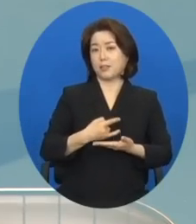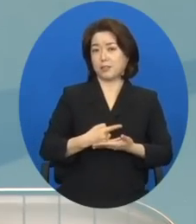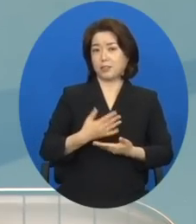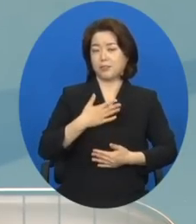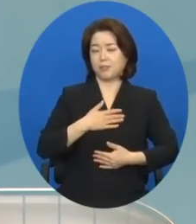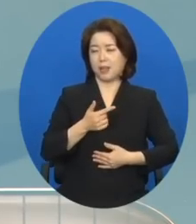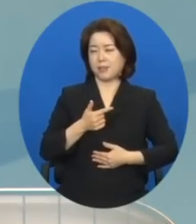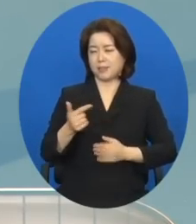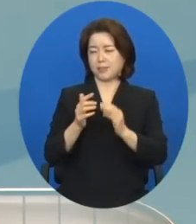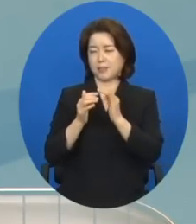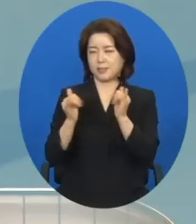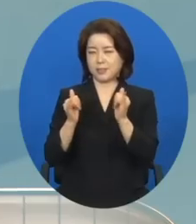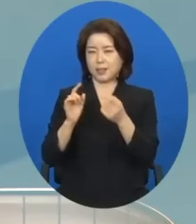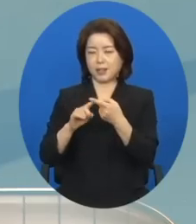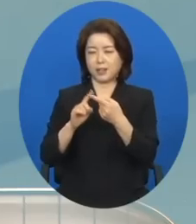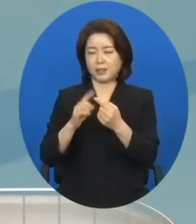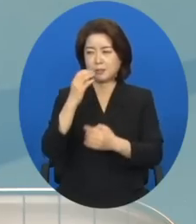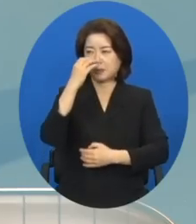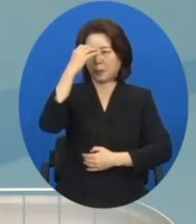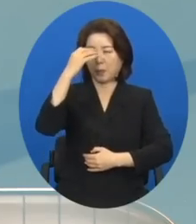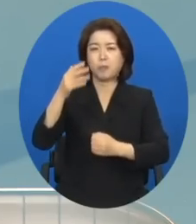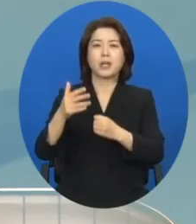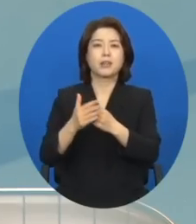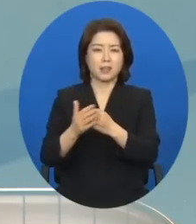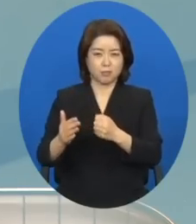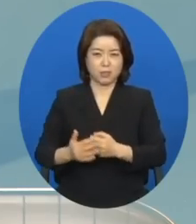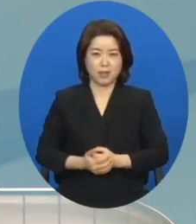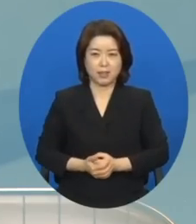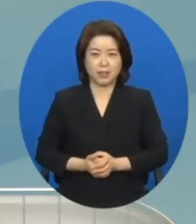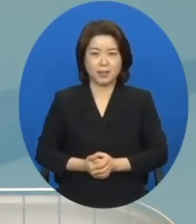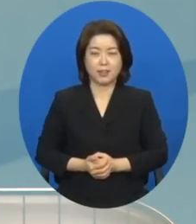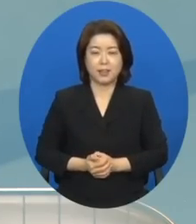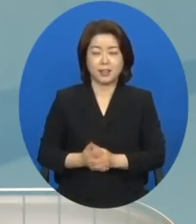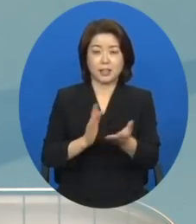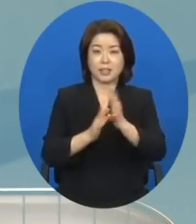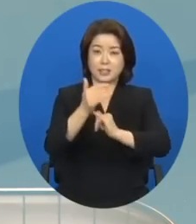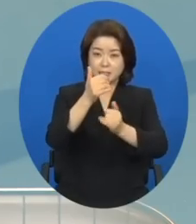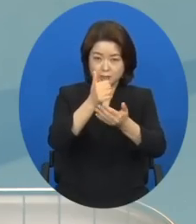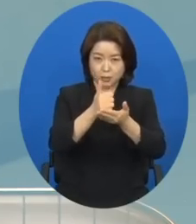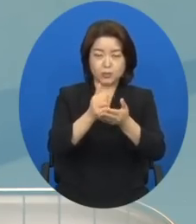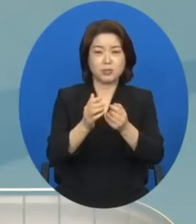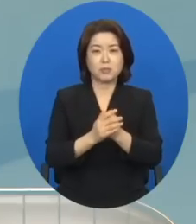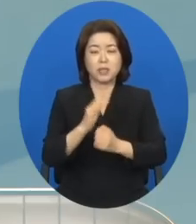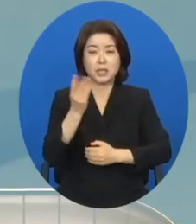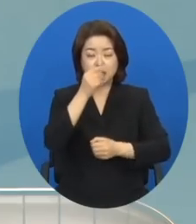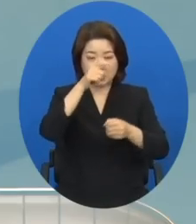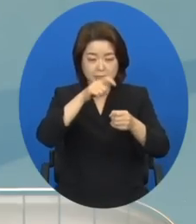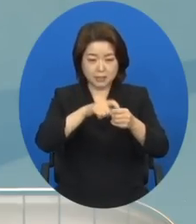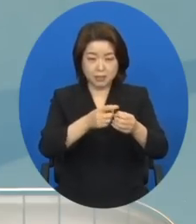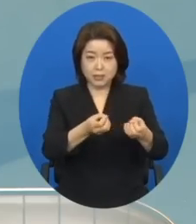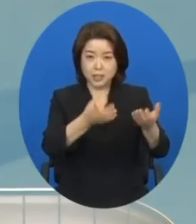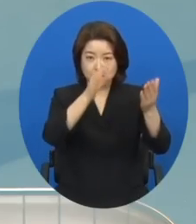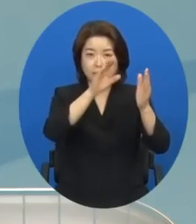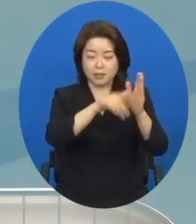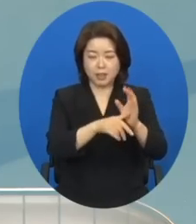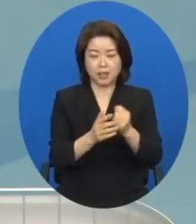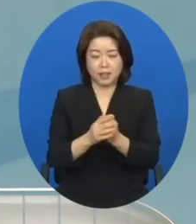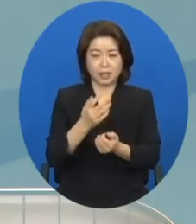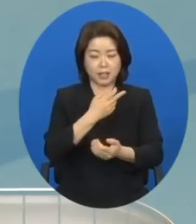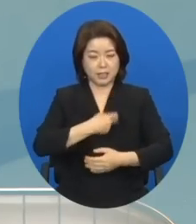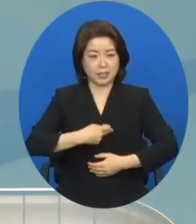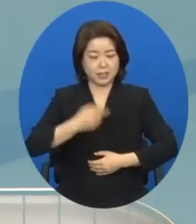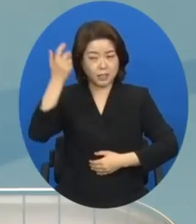큰 자라고 하는 그런 교만이 있기 때문에 그래요. 예수님께서 이 성찬을 하실 때에 제자들이 영적인 상태를